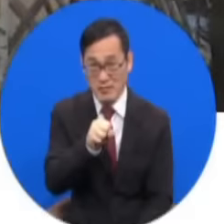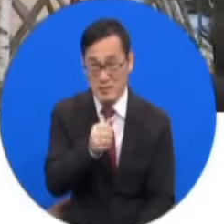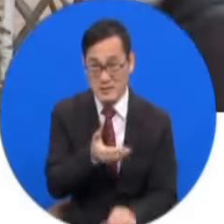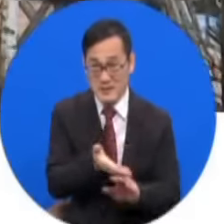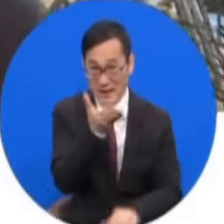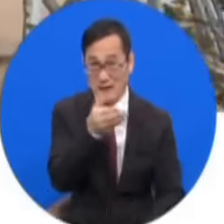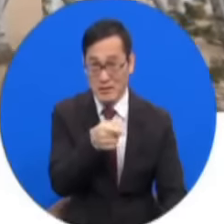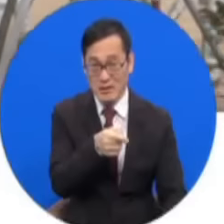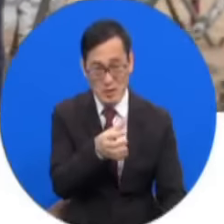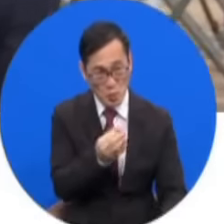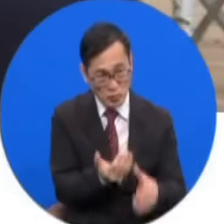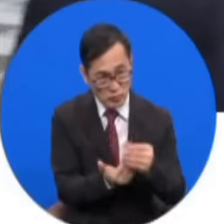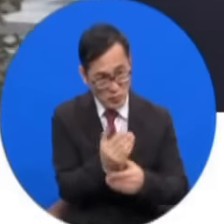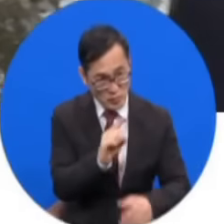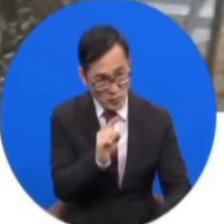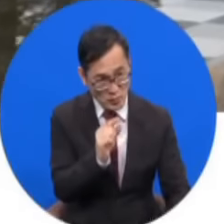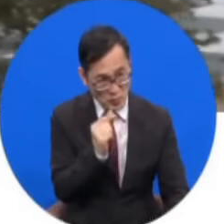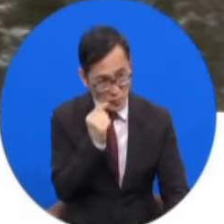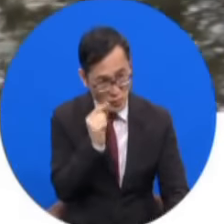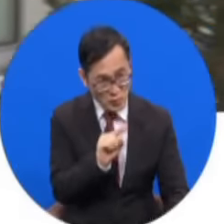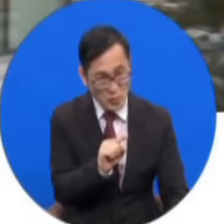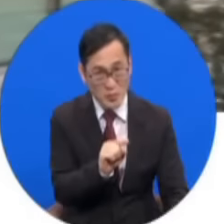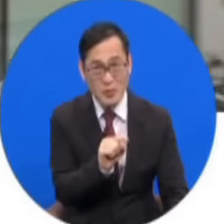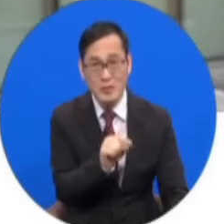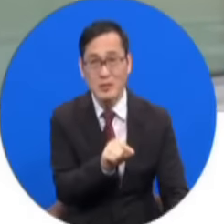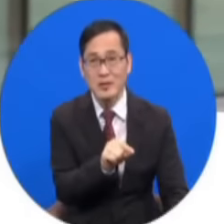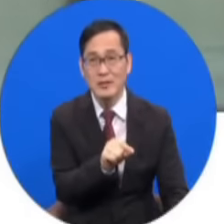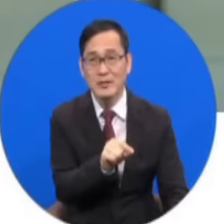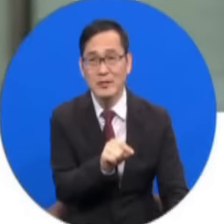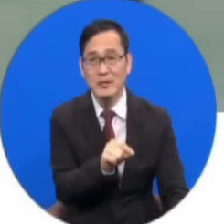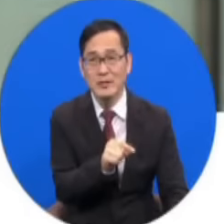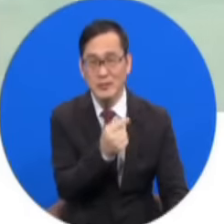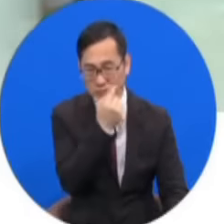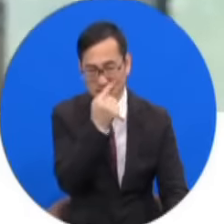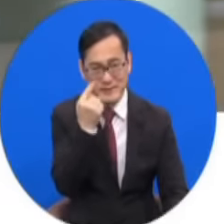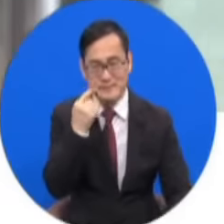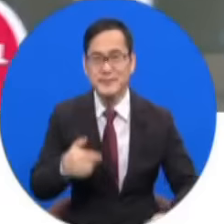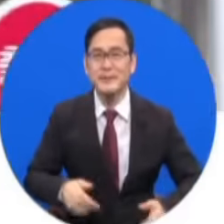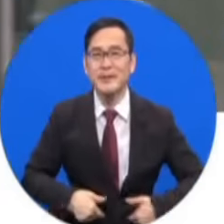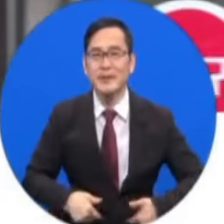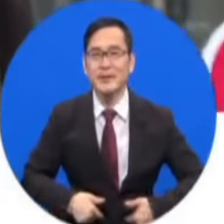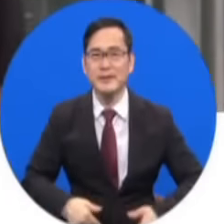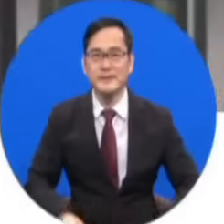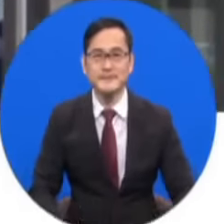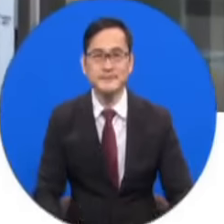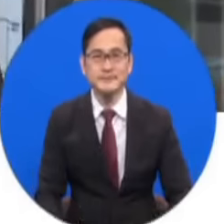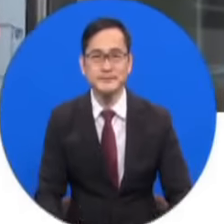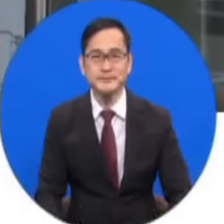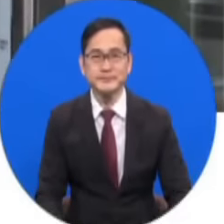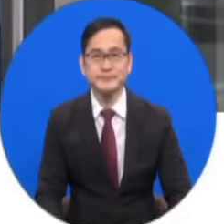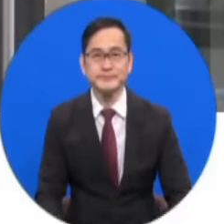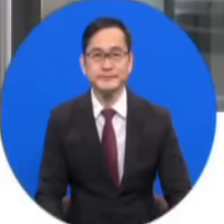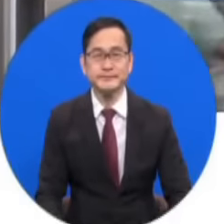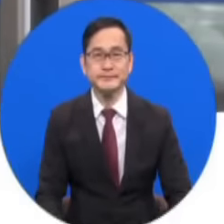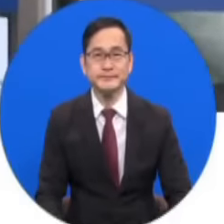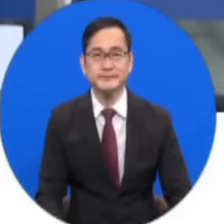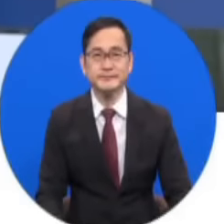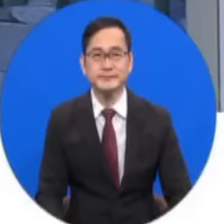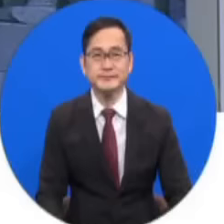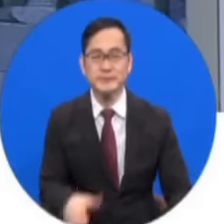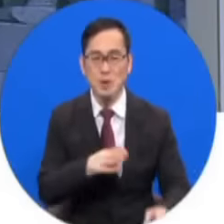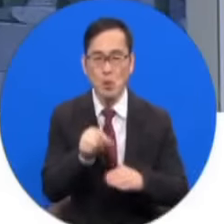나와서 소유하게 됐는지 그 부분도 반드시 좀 밝힐 필요가 있다 전 이렇게 생각합니다 예 공직자